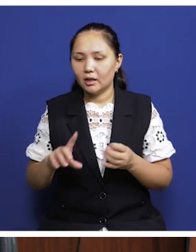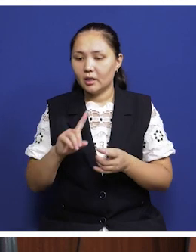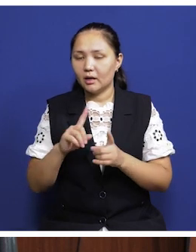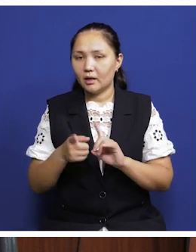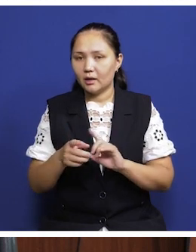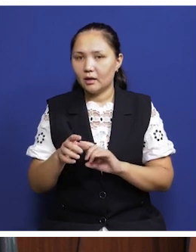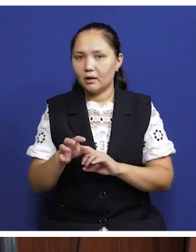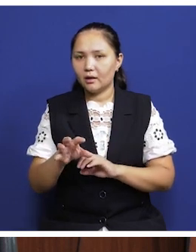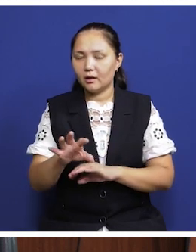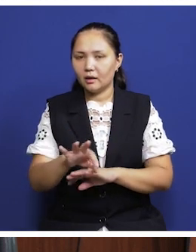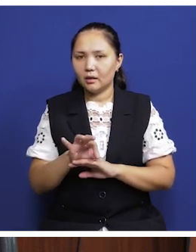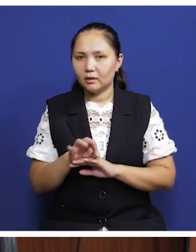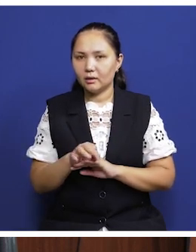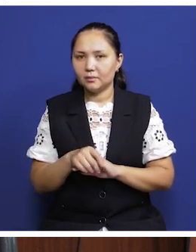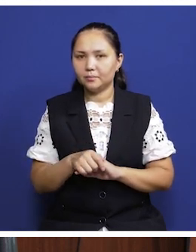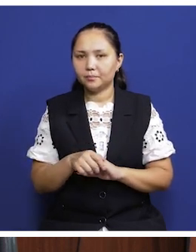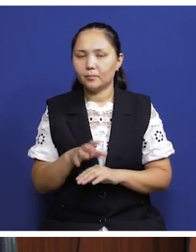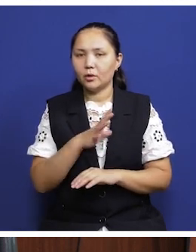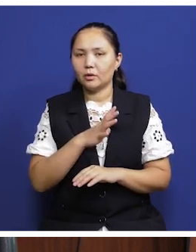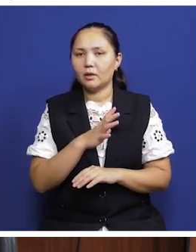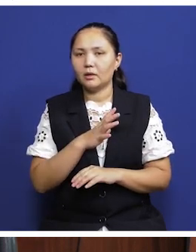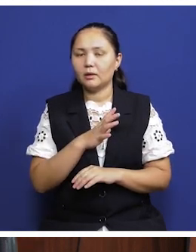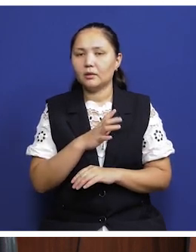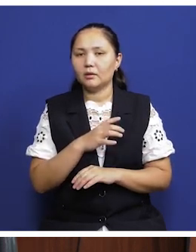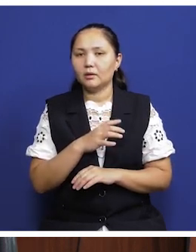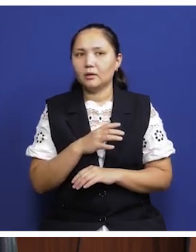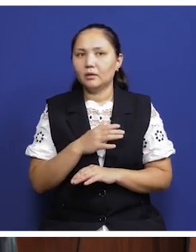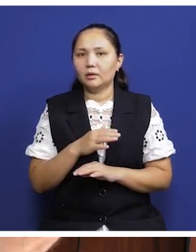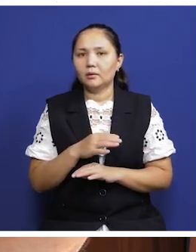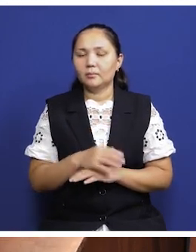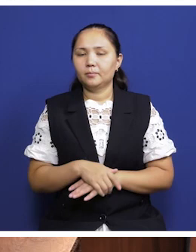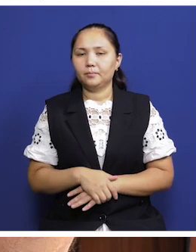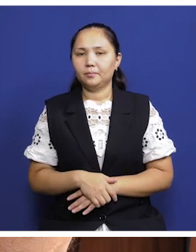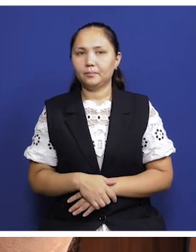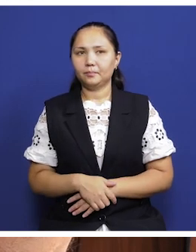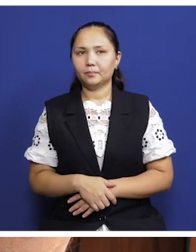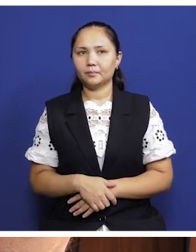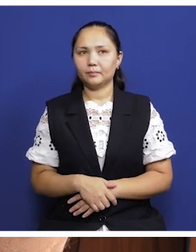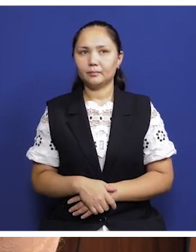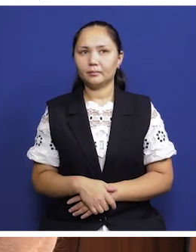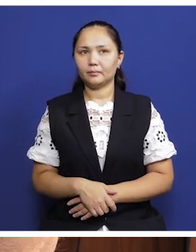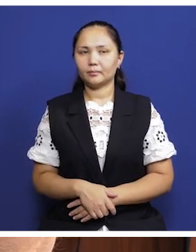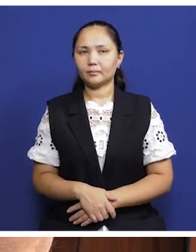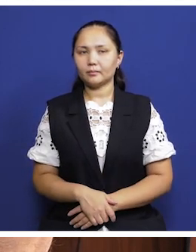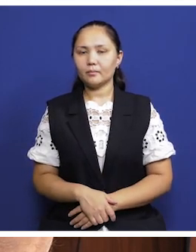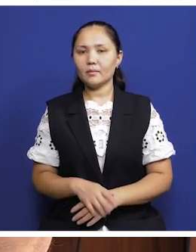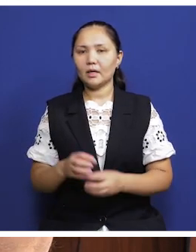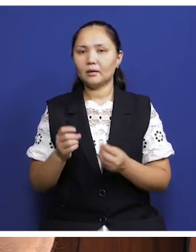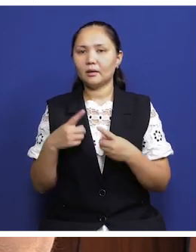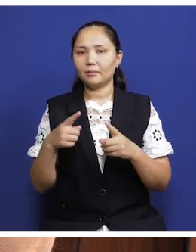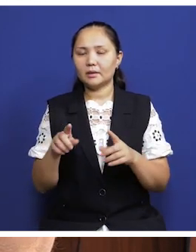қайтарып, жалпы халықтың ортақ жайында өздерін меншігінен бізге қосып берді. Одан